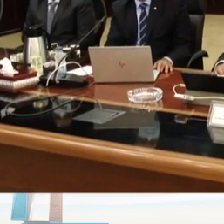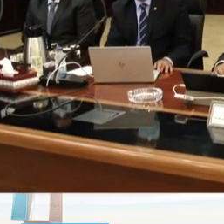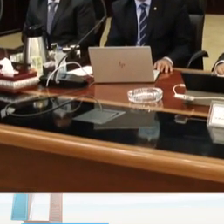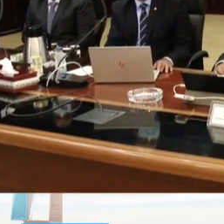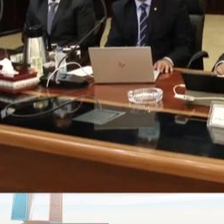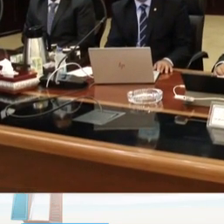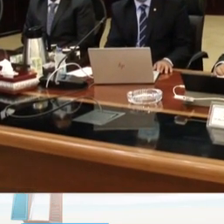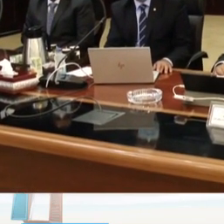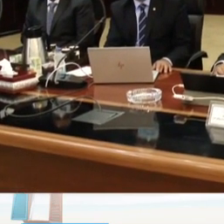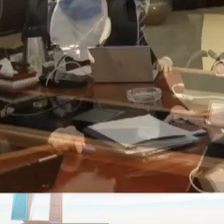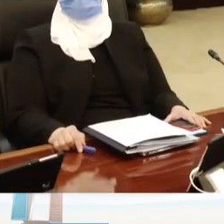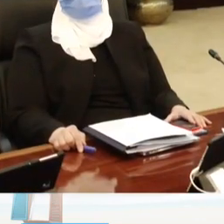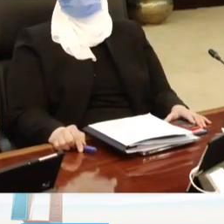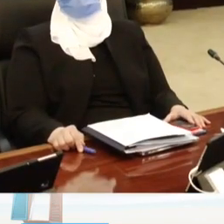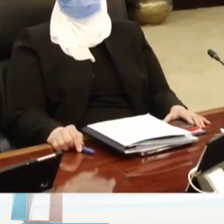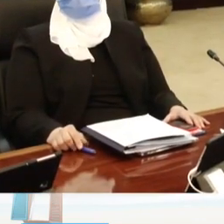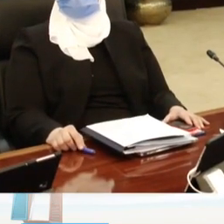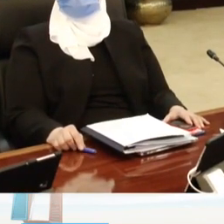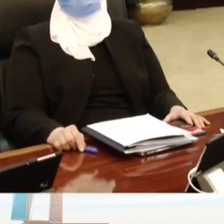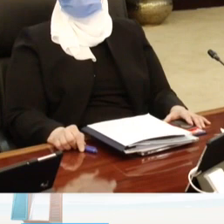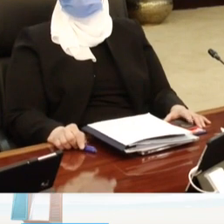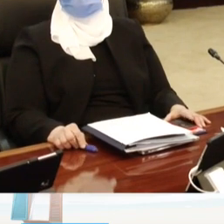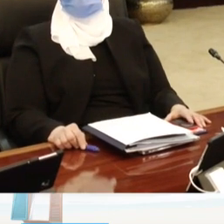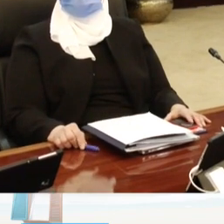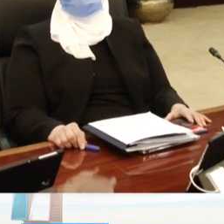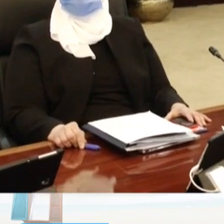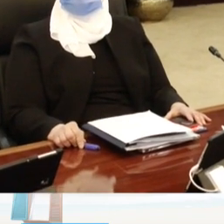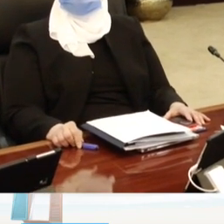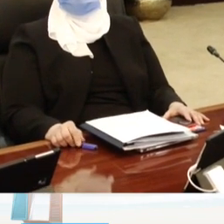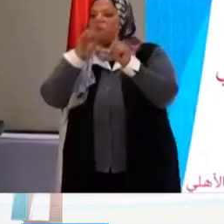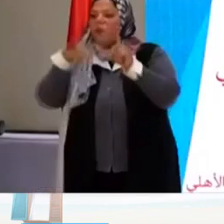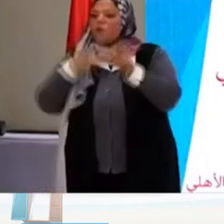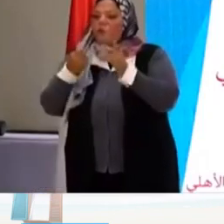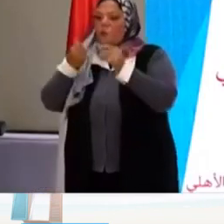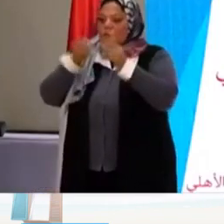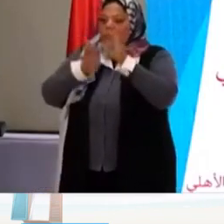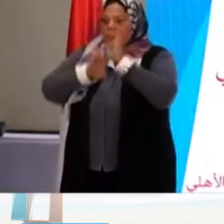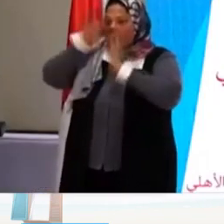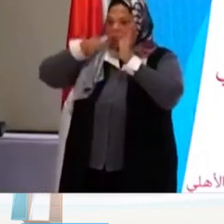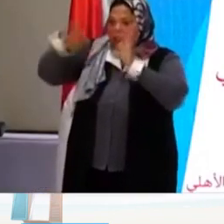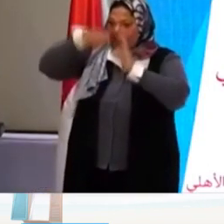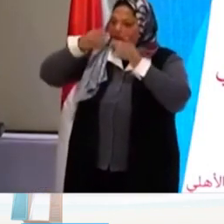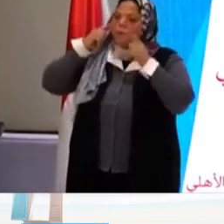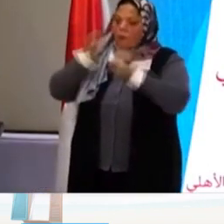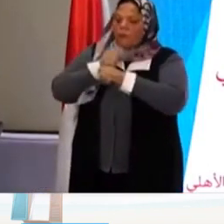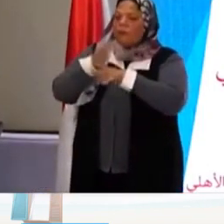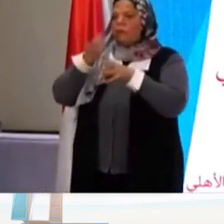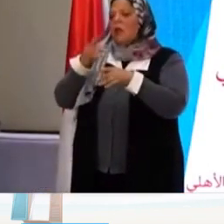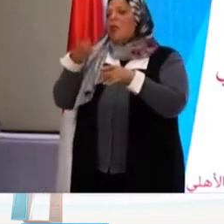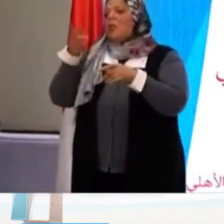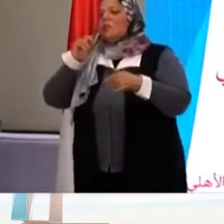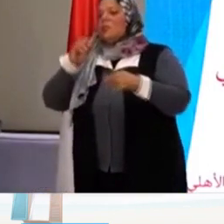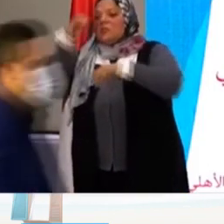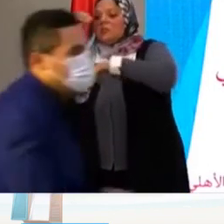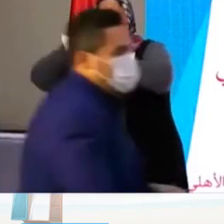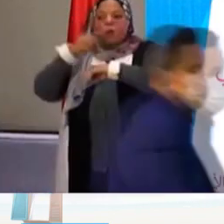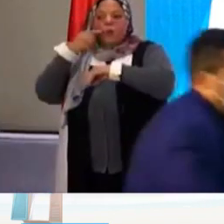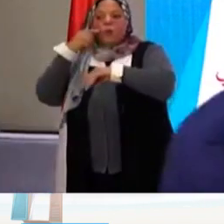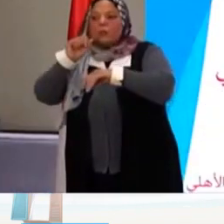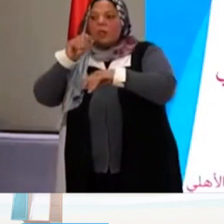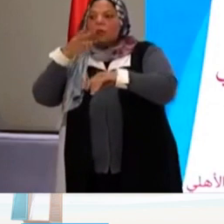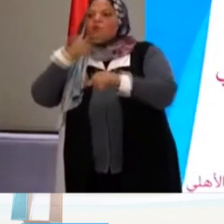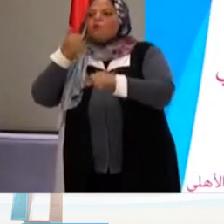ومؤسسه عمل اهلي كان مطلوب منها ان هي تعد مشروع لائحه جديد وفقا